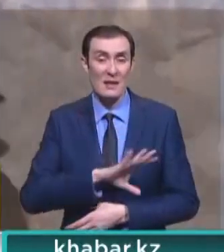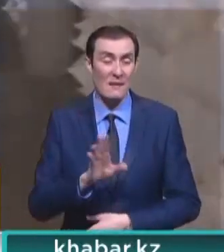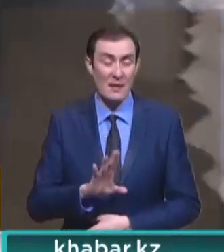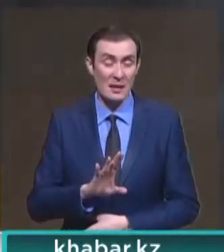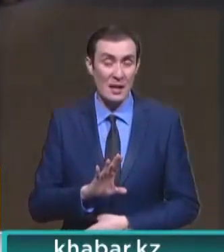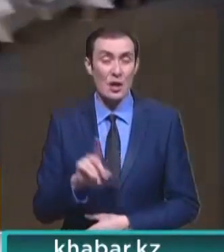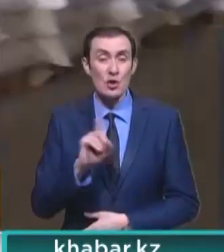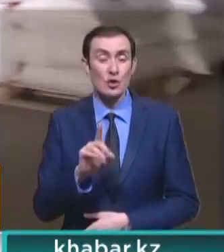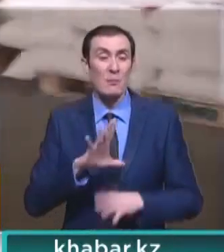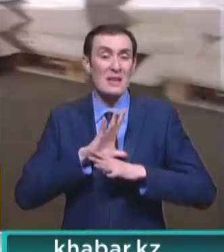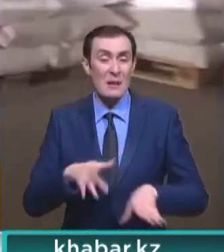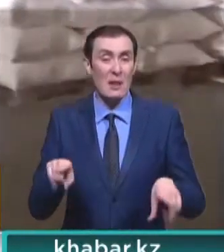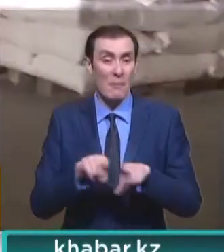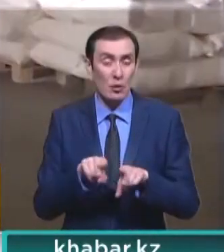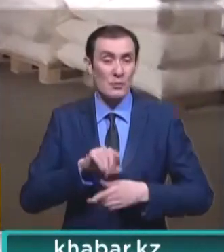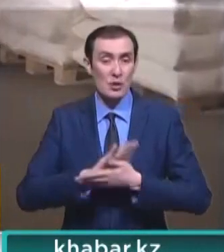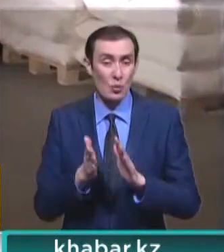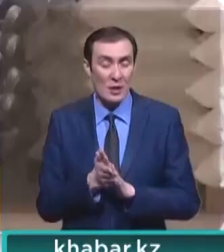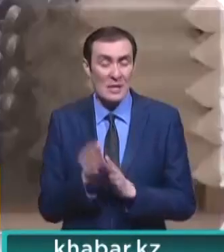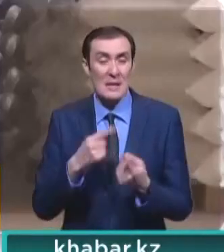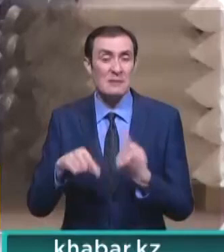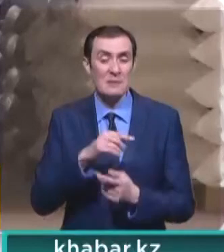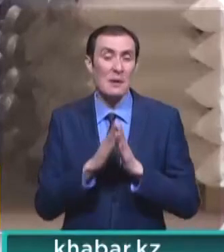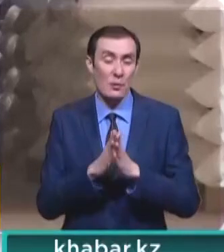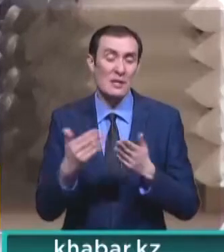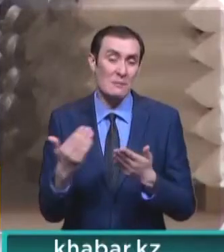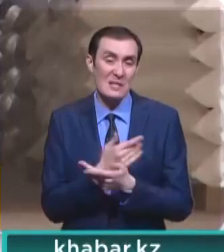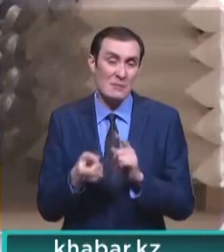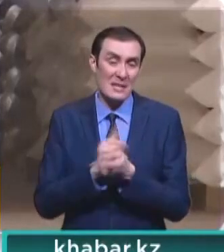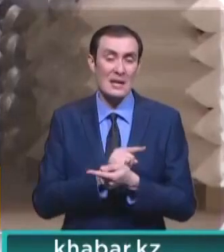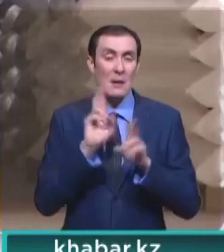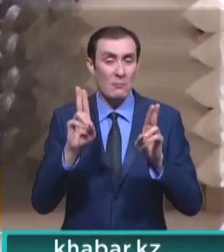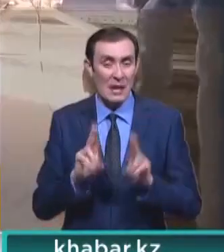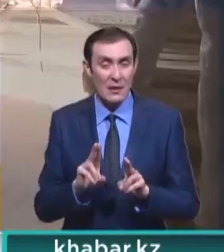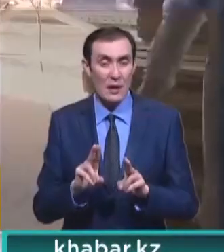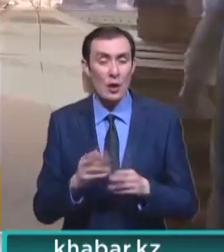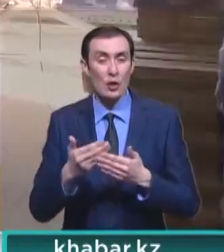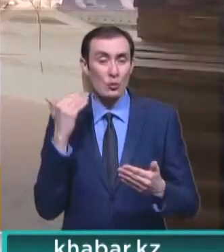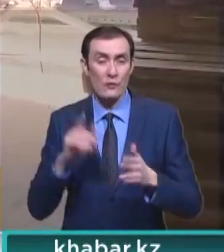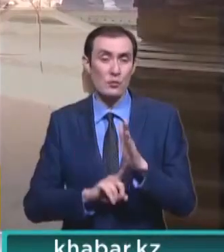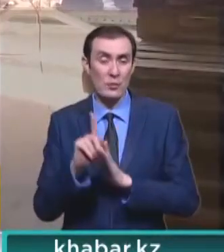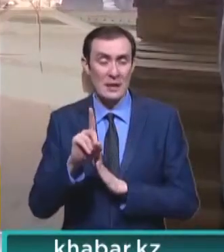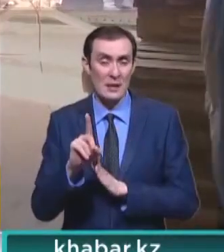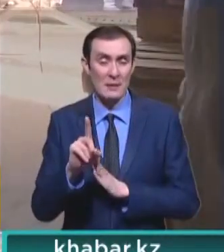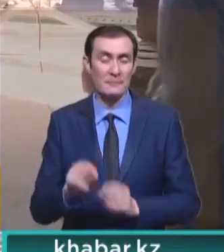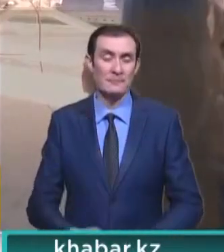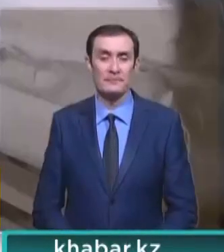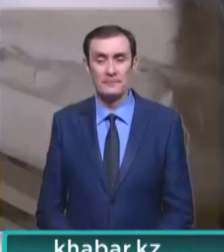невыгодно. Чтобы избежать подобной ситуации, бизнесмены просят пересмотреть новые правила до их вступления в силу.